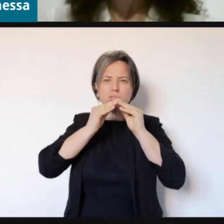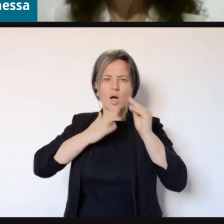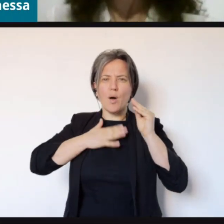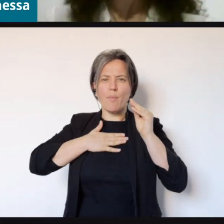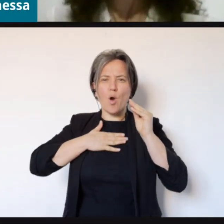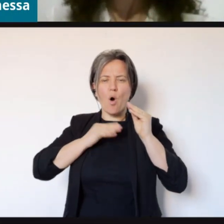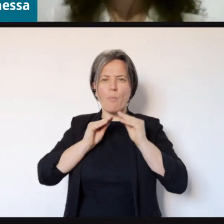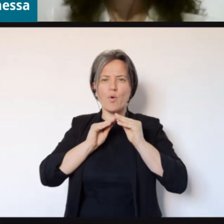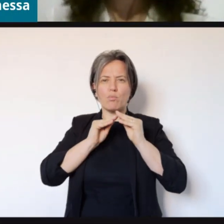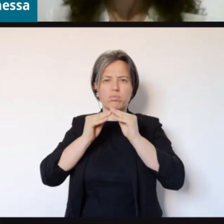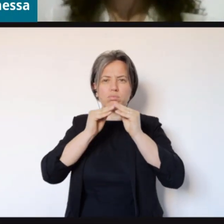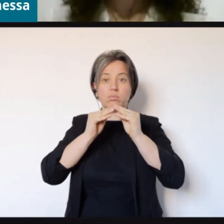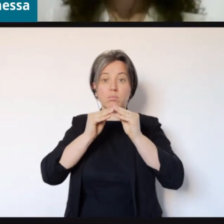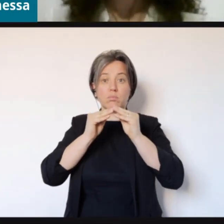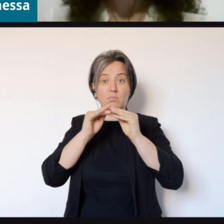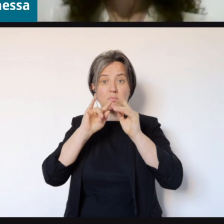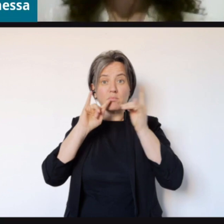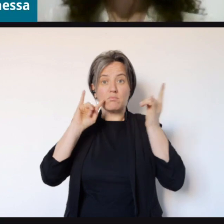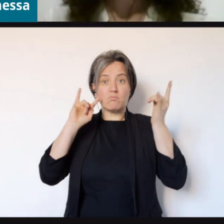castelletto